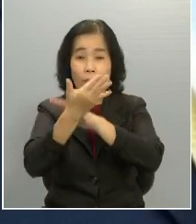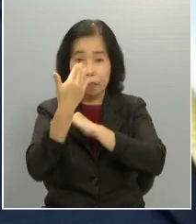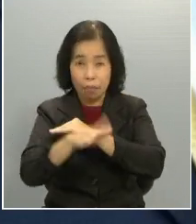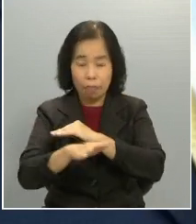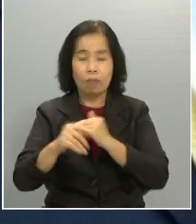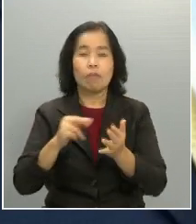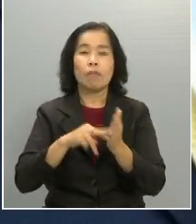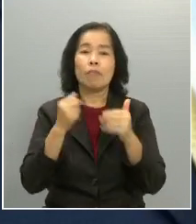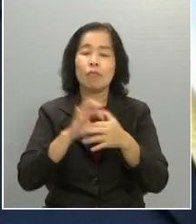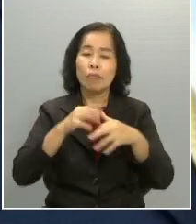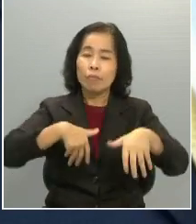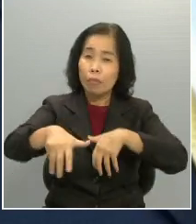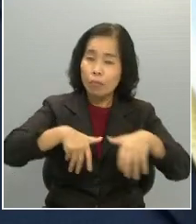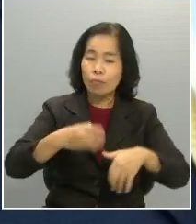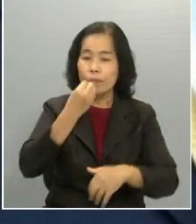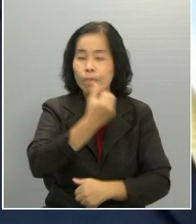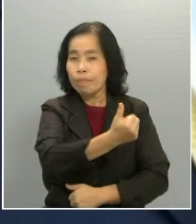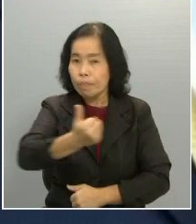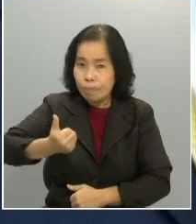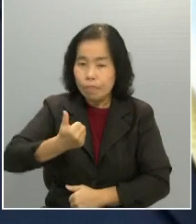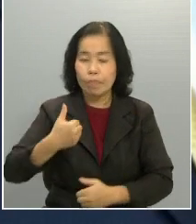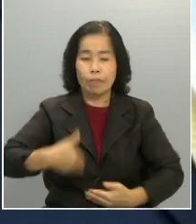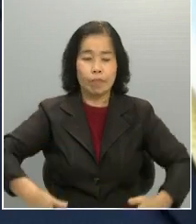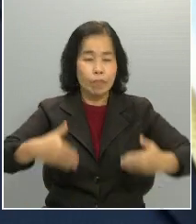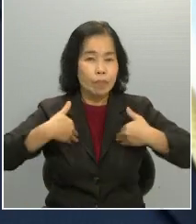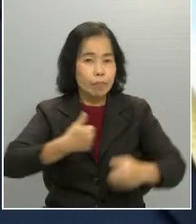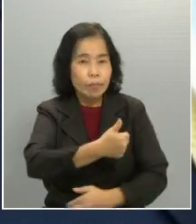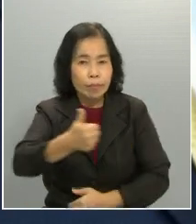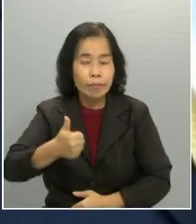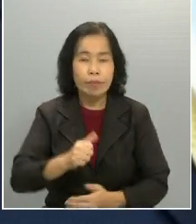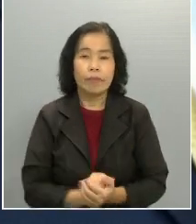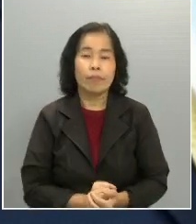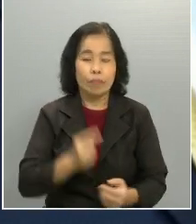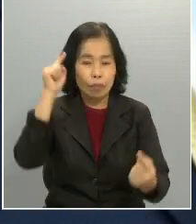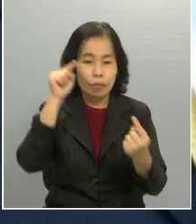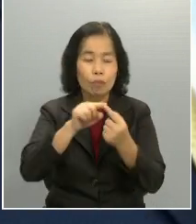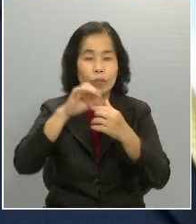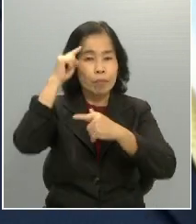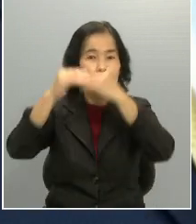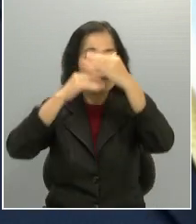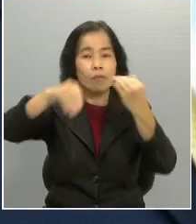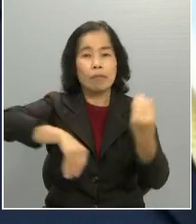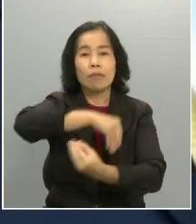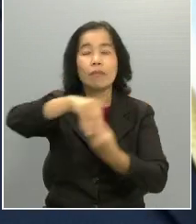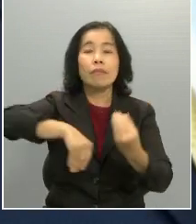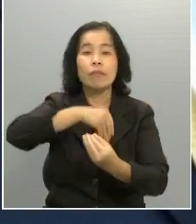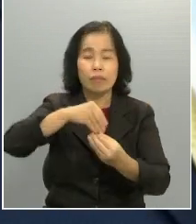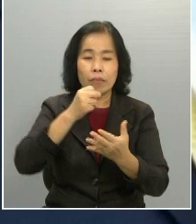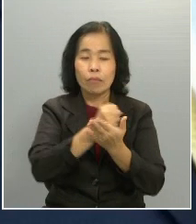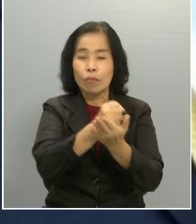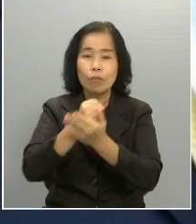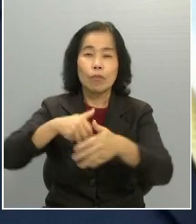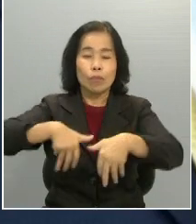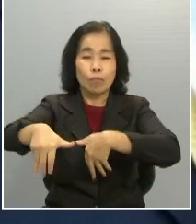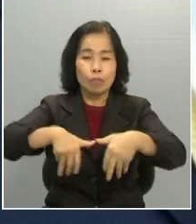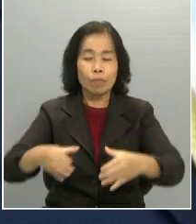ประเทศรวมทั้งประชาชนให้กินดีอยู่ดีมีคุณภาพชีวิตที่ดีขึ้นจะมุ่งเน้นการพัฒนาเศรษฐกิจฐานรากการช่วยเหลือชุมชนให้